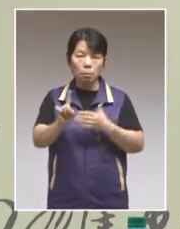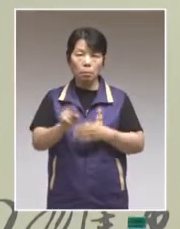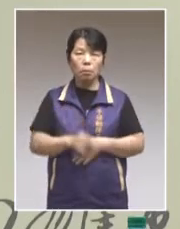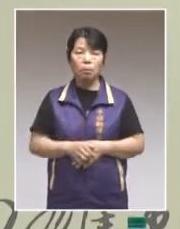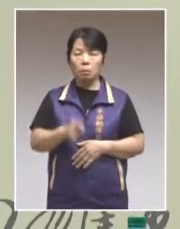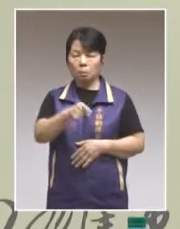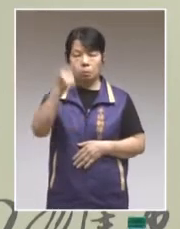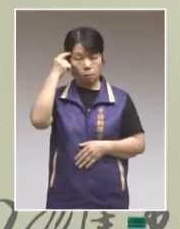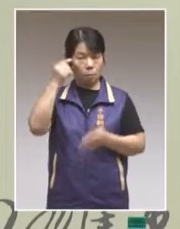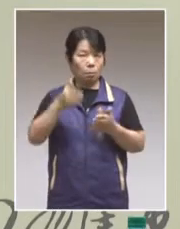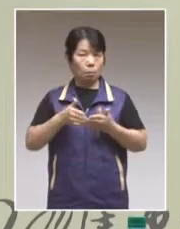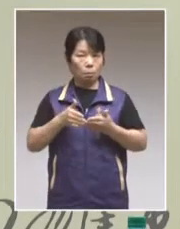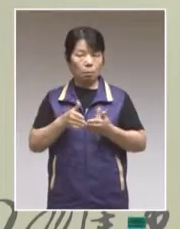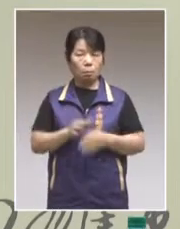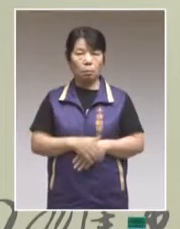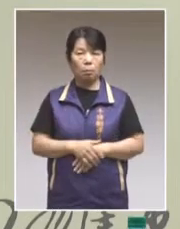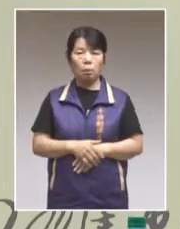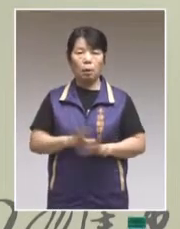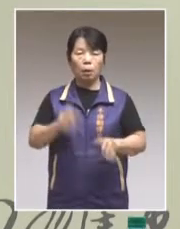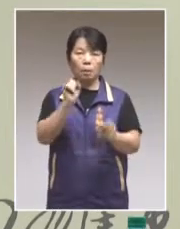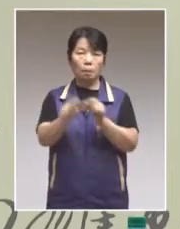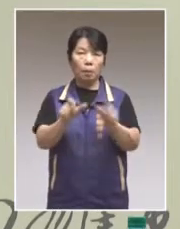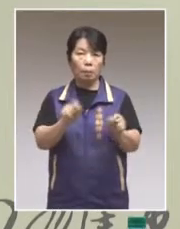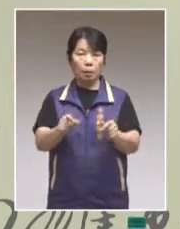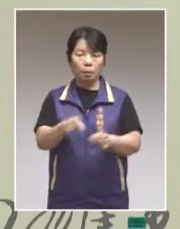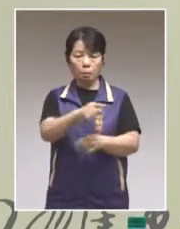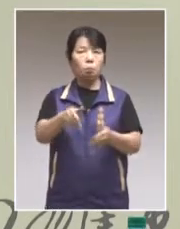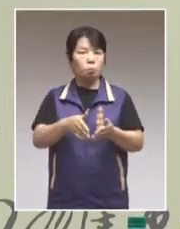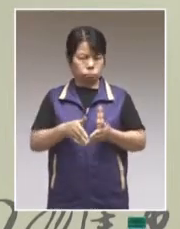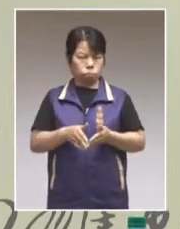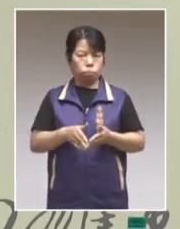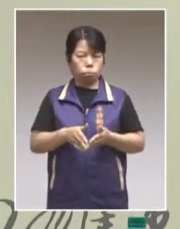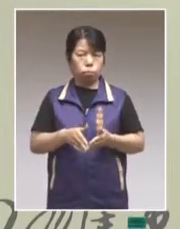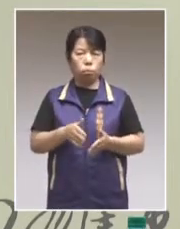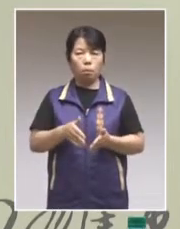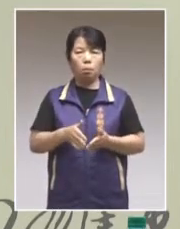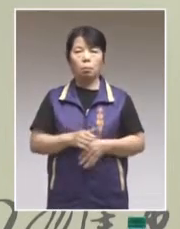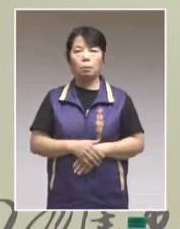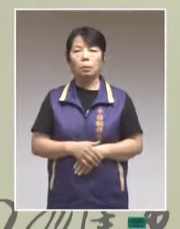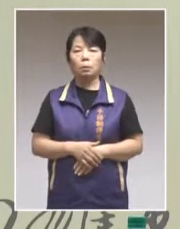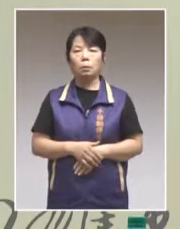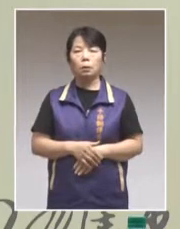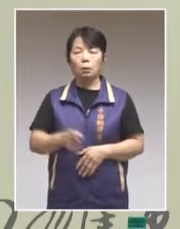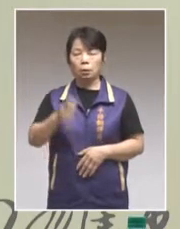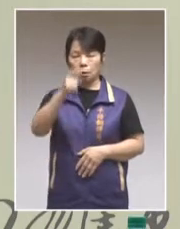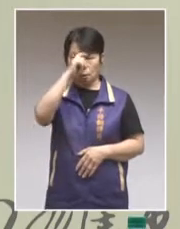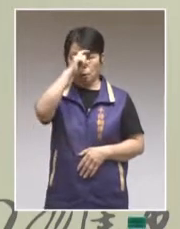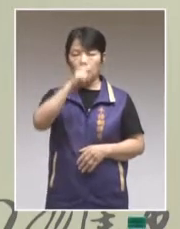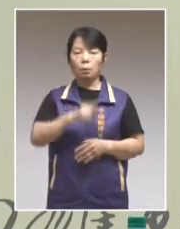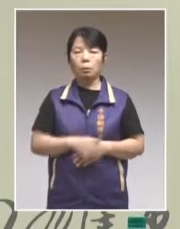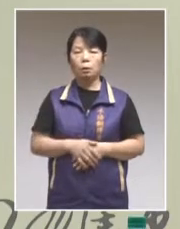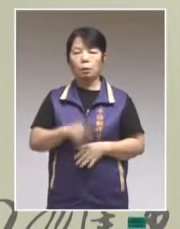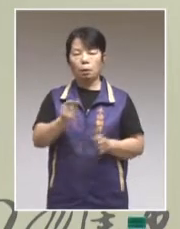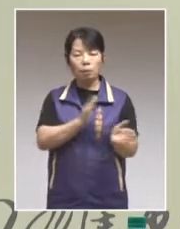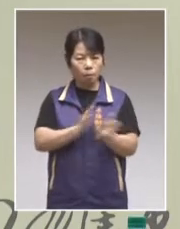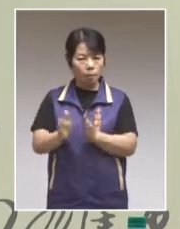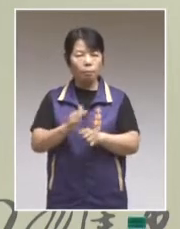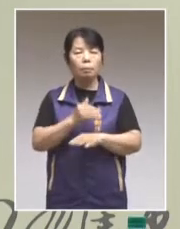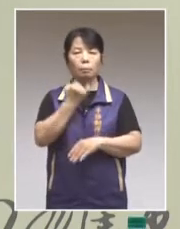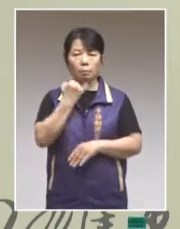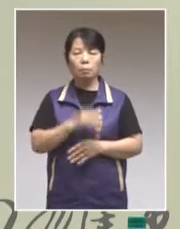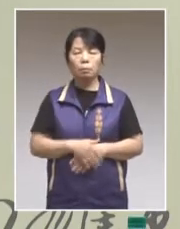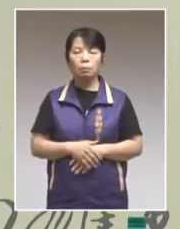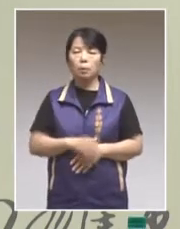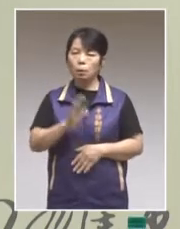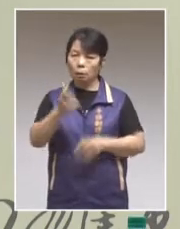多。他想买或者真的有需求，好、哦，那还是希望说可以尽量的做安排，好、哦，啊，不